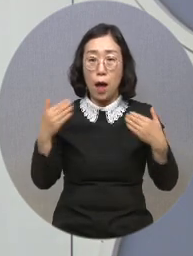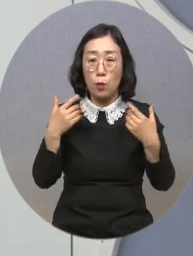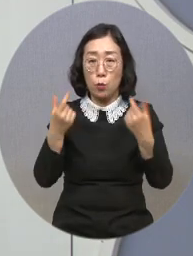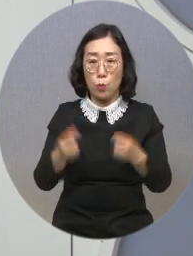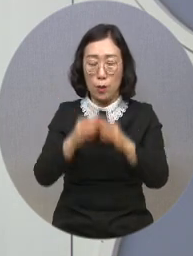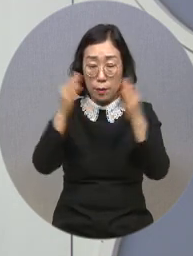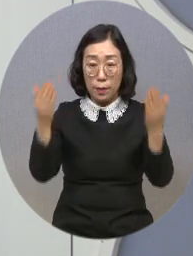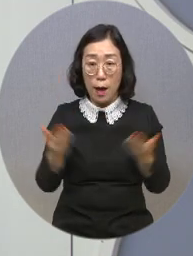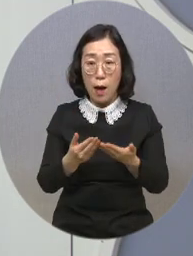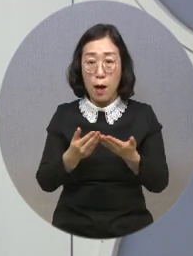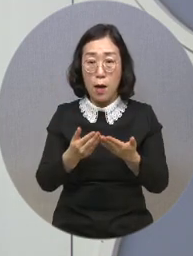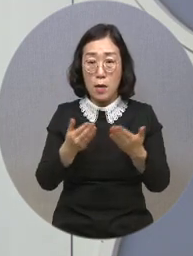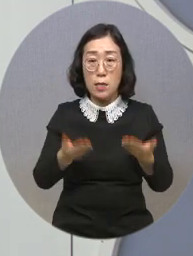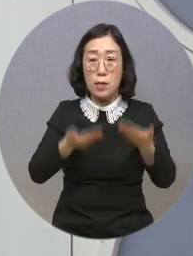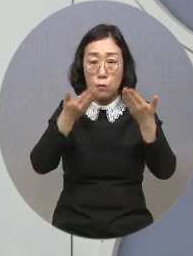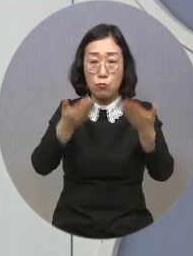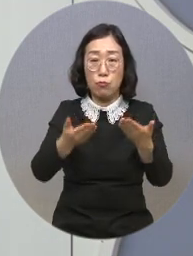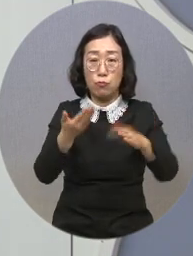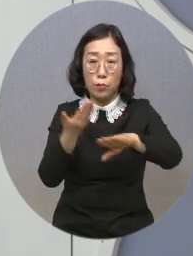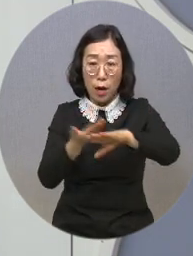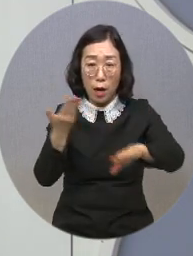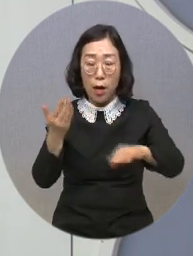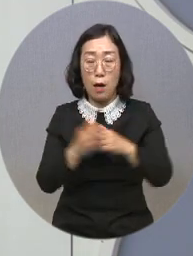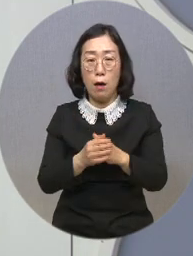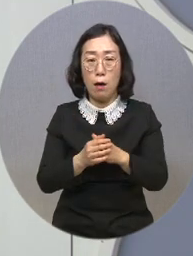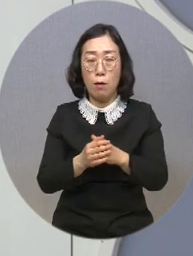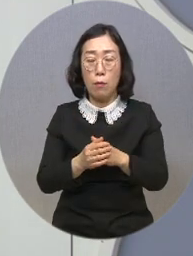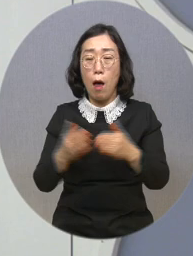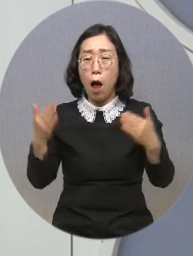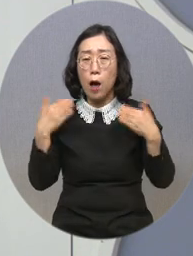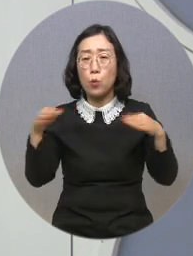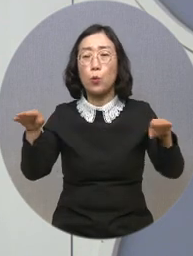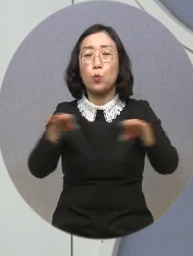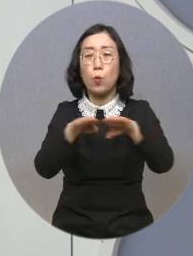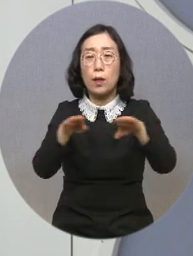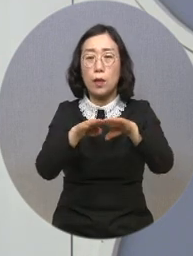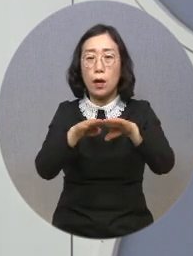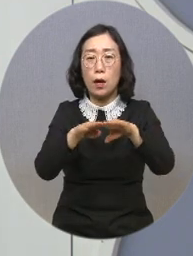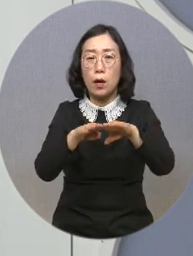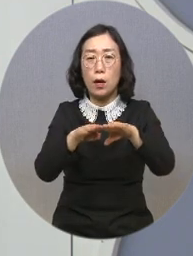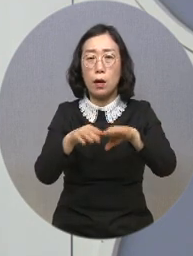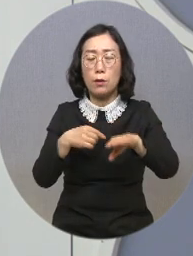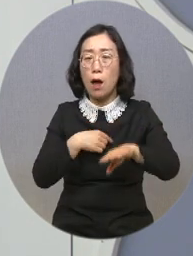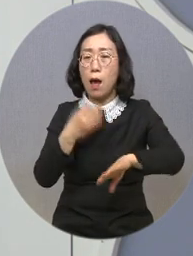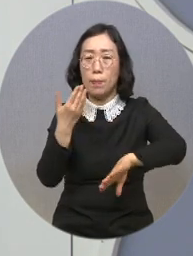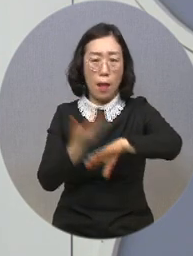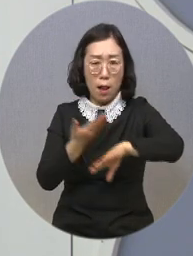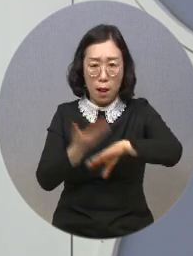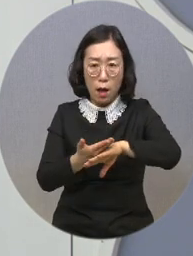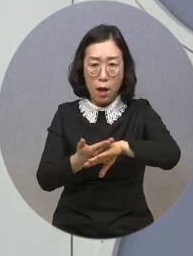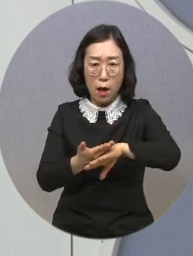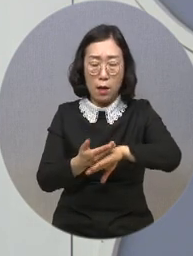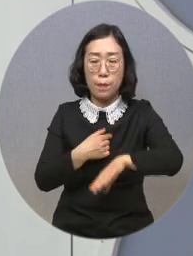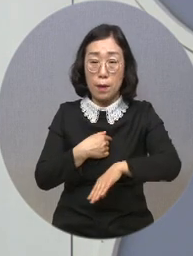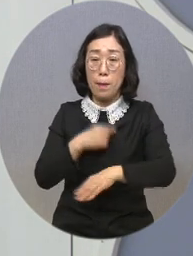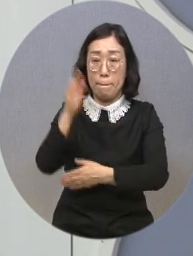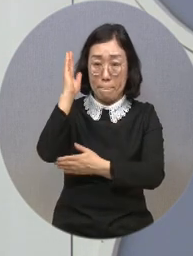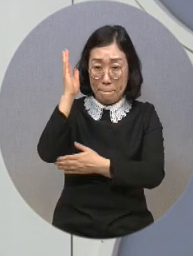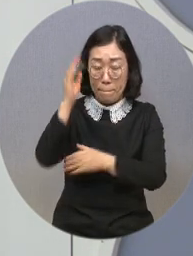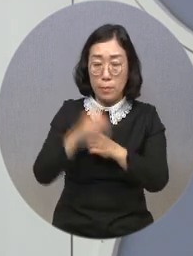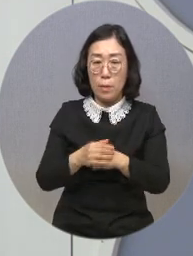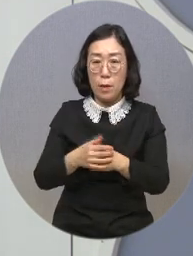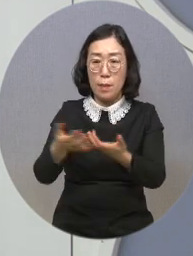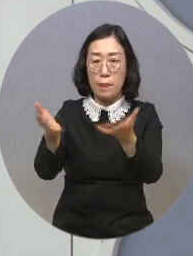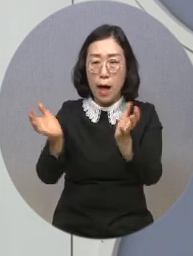다 기부한 재산이 아닌데 사립학교하고 똑같다고 자꾸 주장을 하는 거예요. 민주당에서. 그래서 그거 아니라고. 그랬더니 그